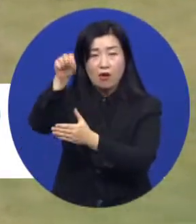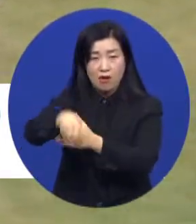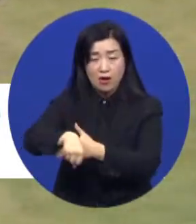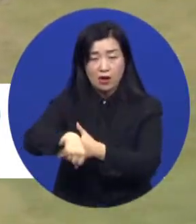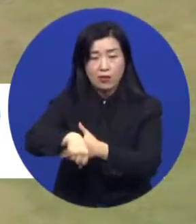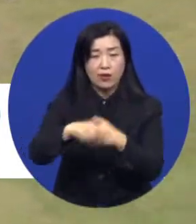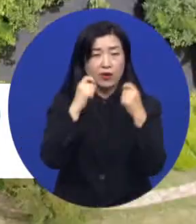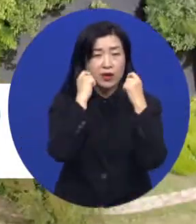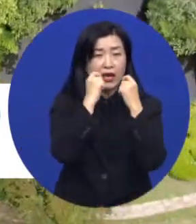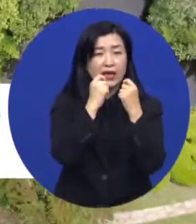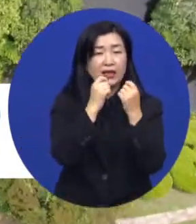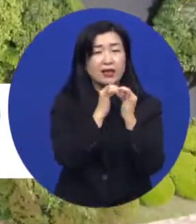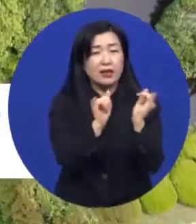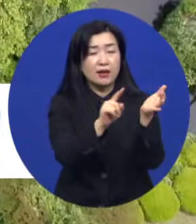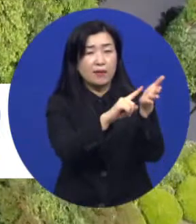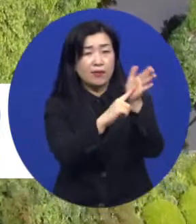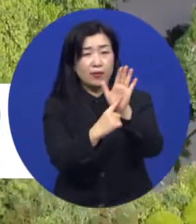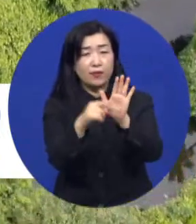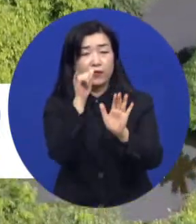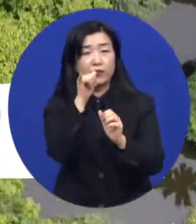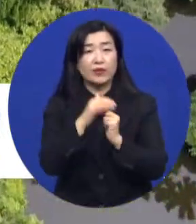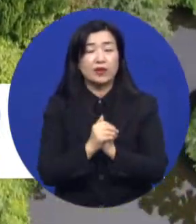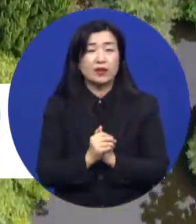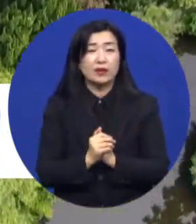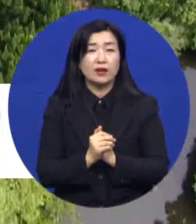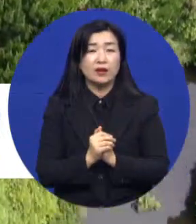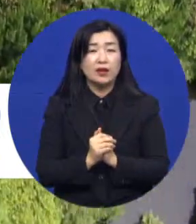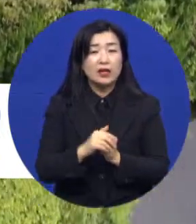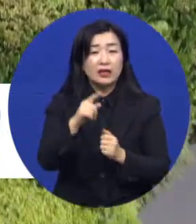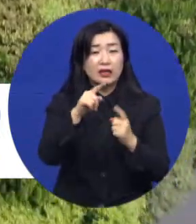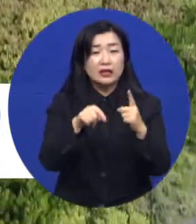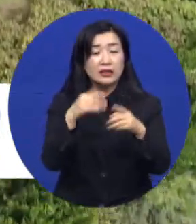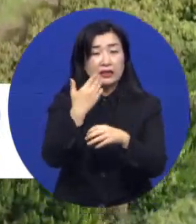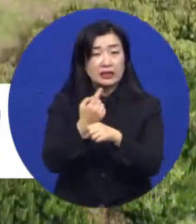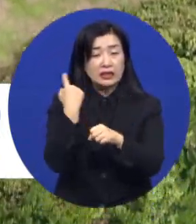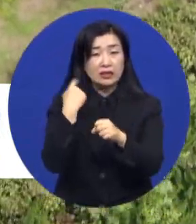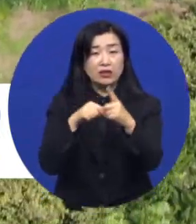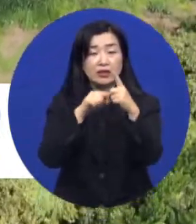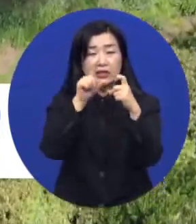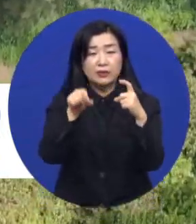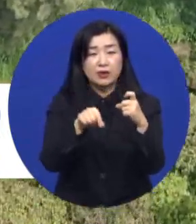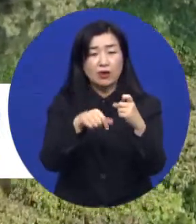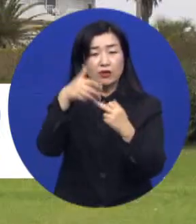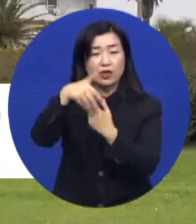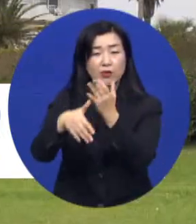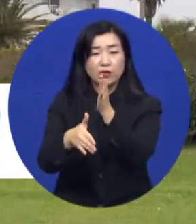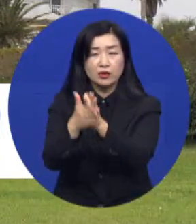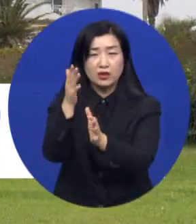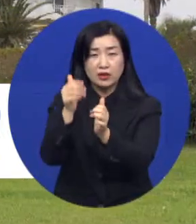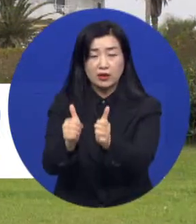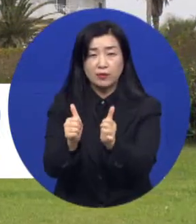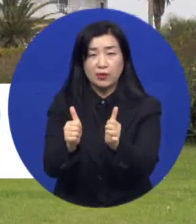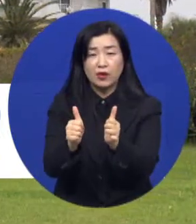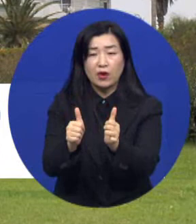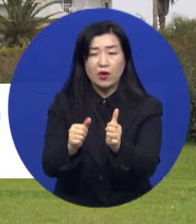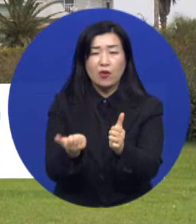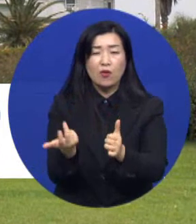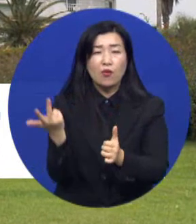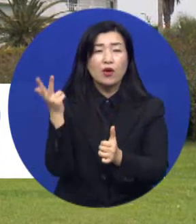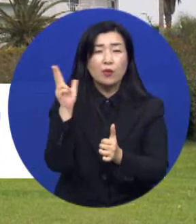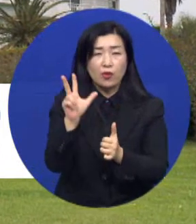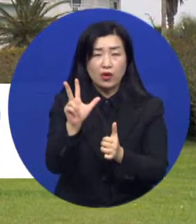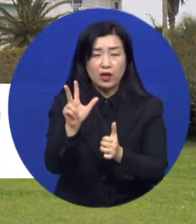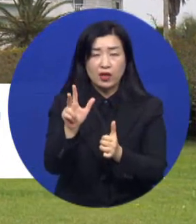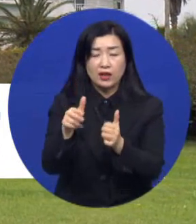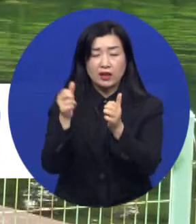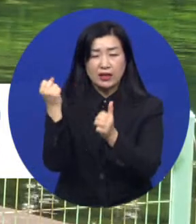민간의 개방 했습니다 이는 지난해 11월 칼 호텔 측이 서귀포시 를 상대로 낸 원상회복 취소 소송